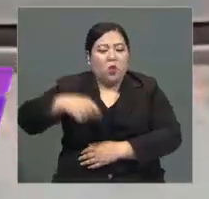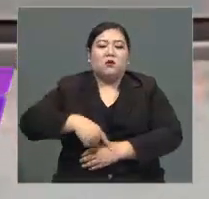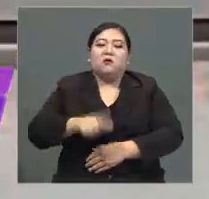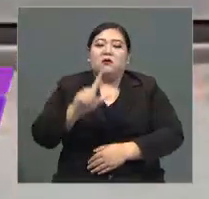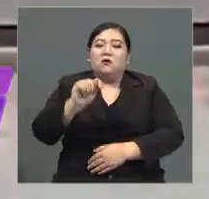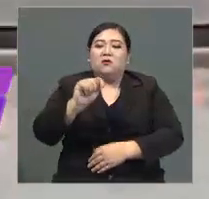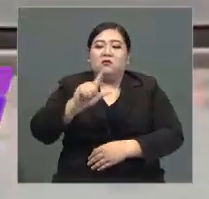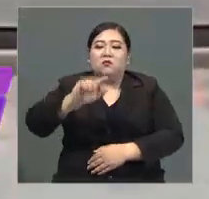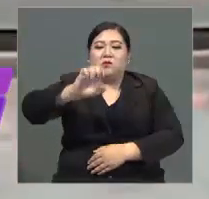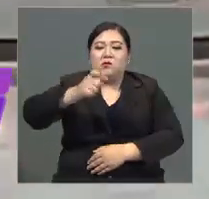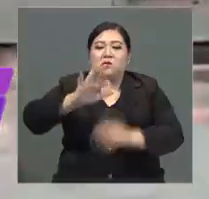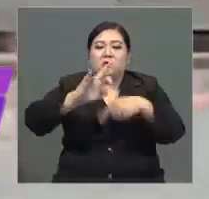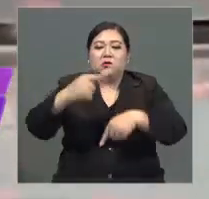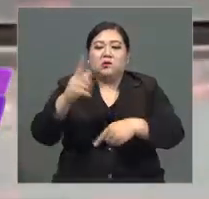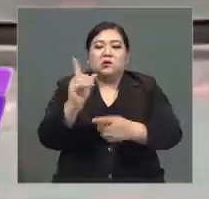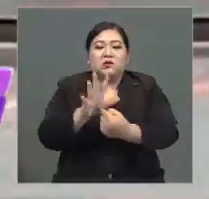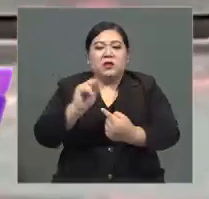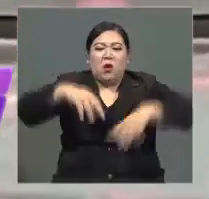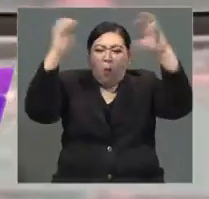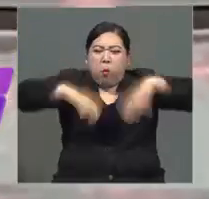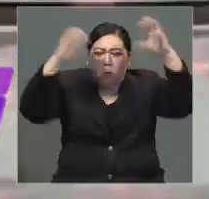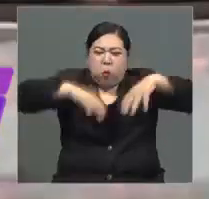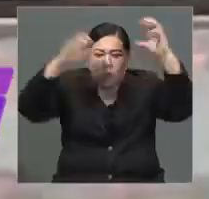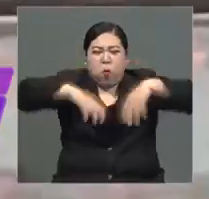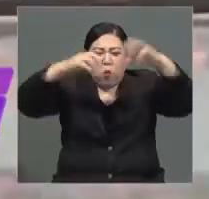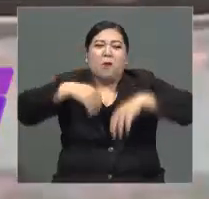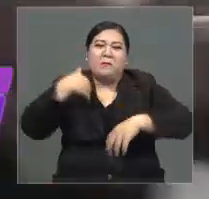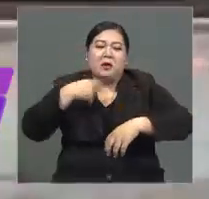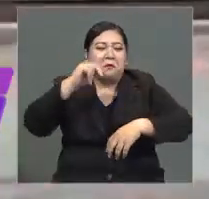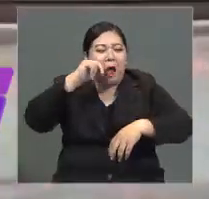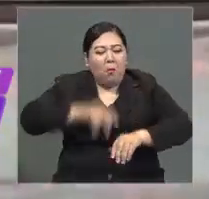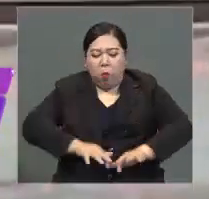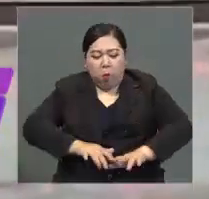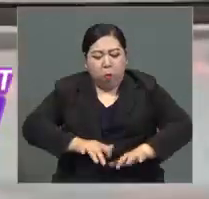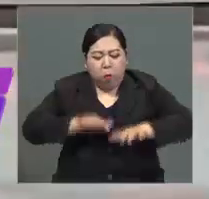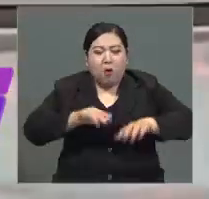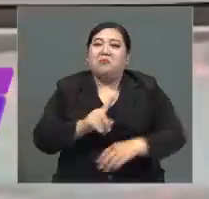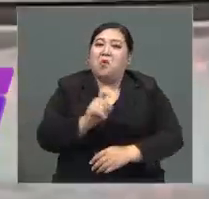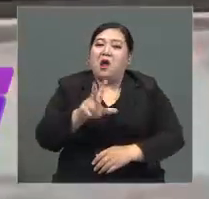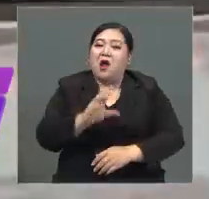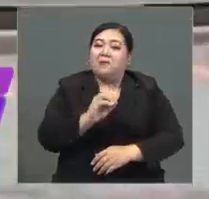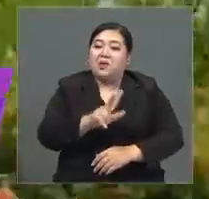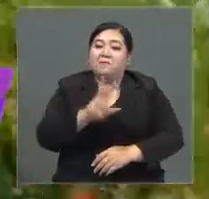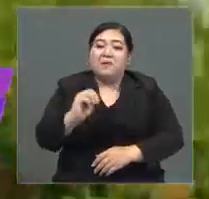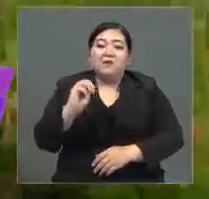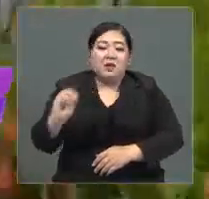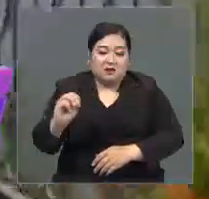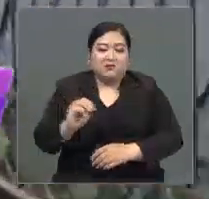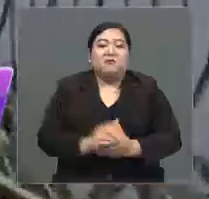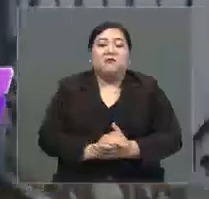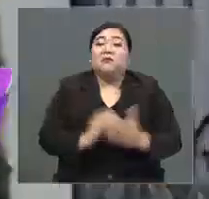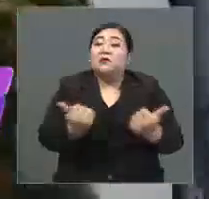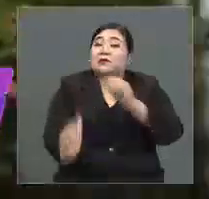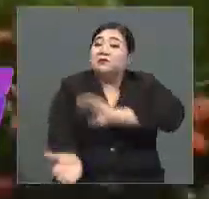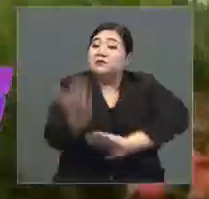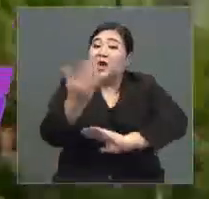ตะลิงชักลบมาตกหนกมาอีกครั้ง รวมๆ กวา 153 มลิเมตรที่เดียวฝนตกหนักแน่นอนกับ ออกมาใชวเช้าแบบนี้